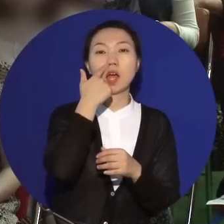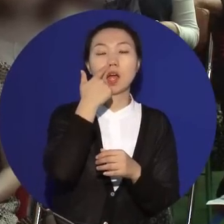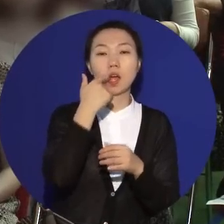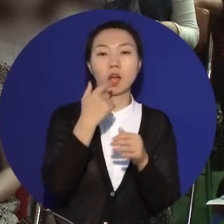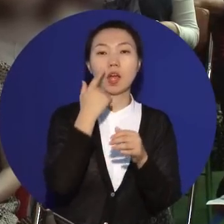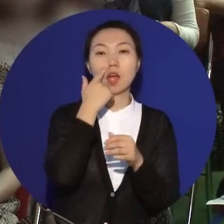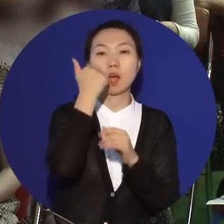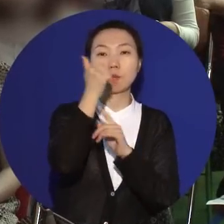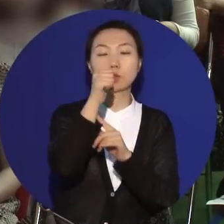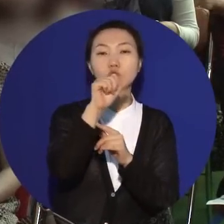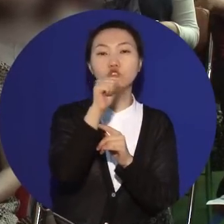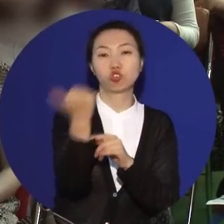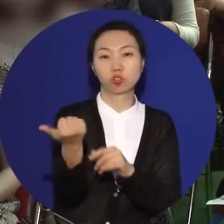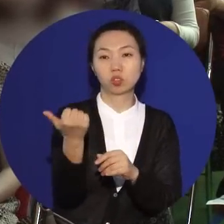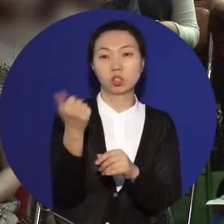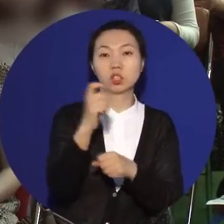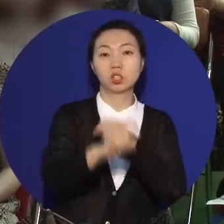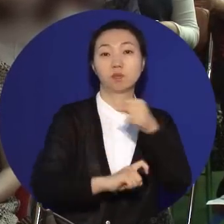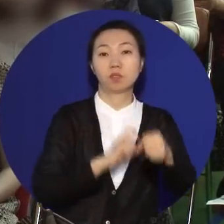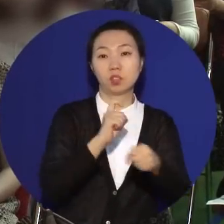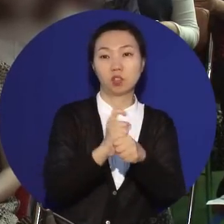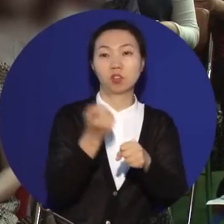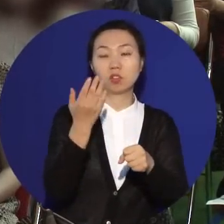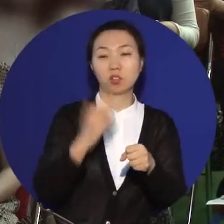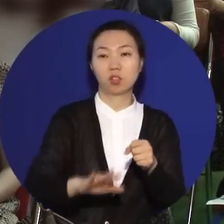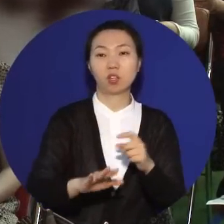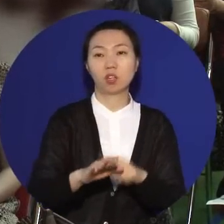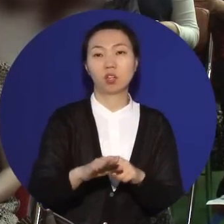네. 도장을 한다고.